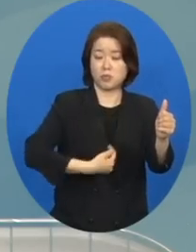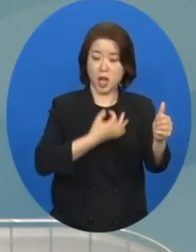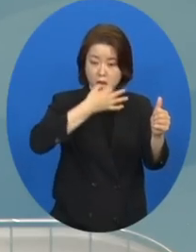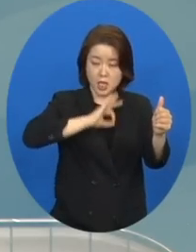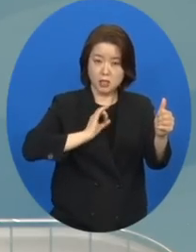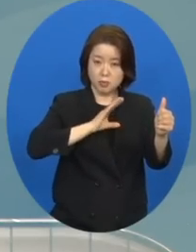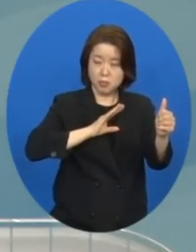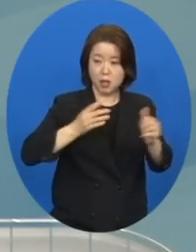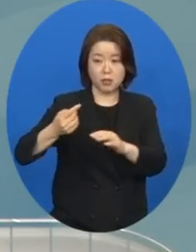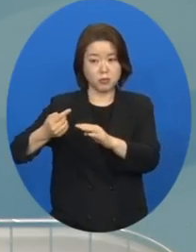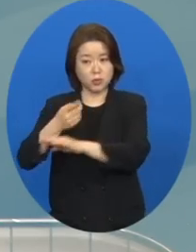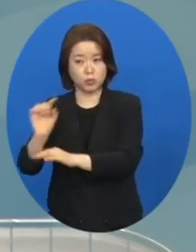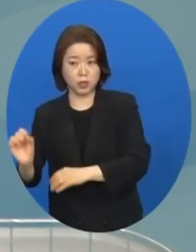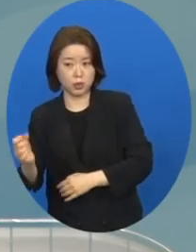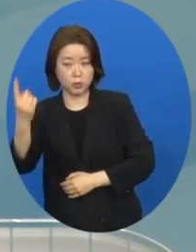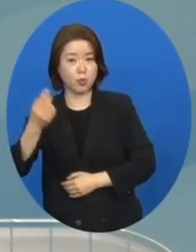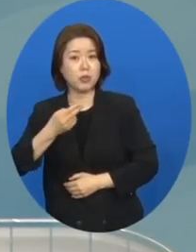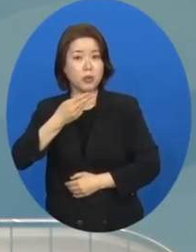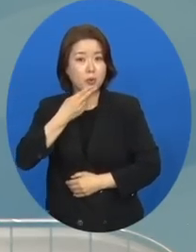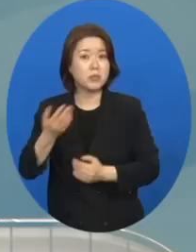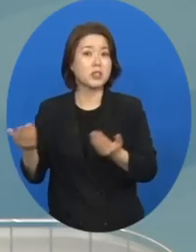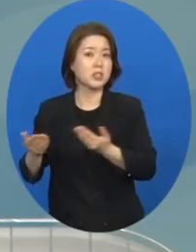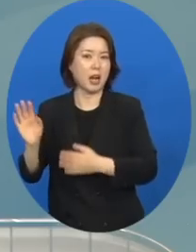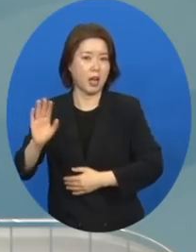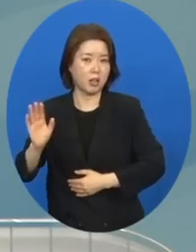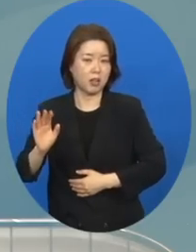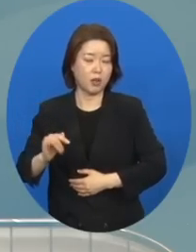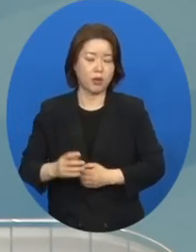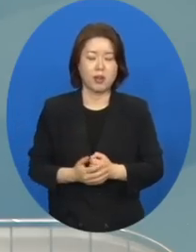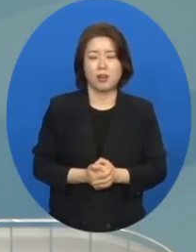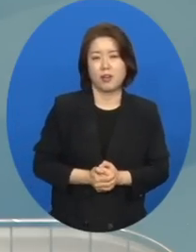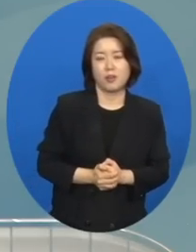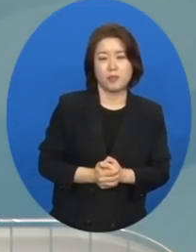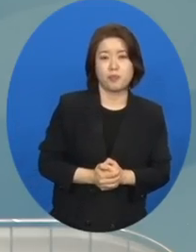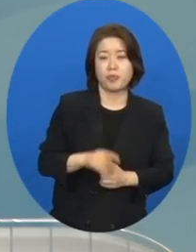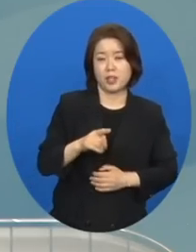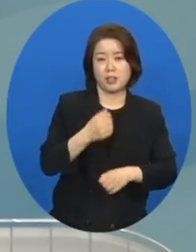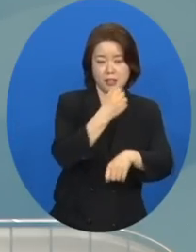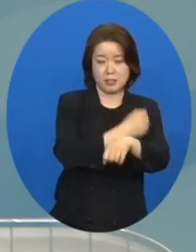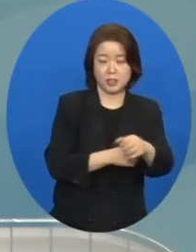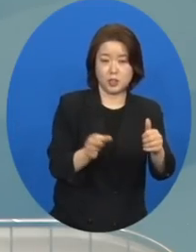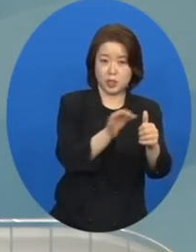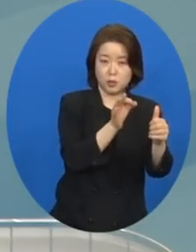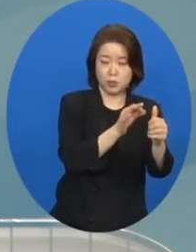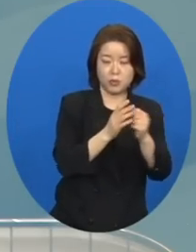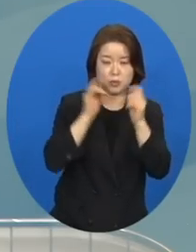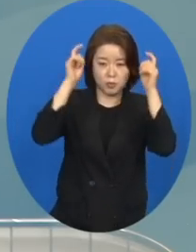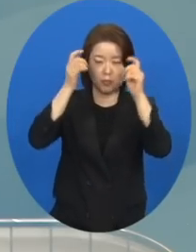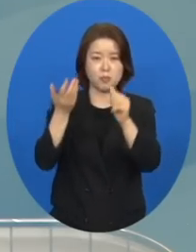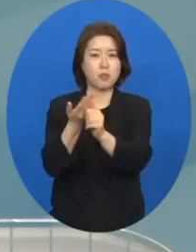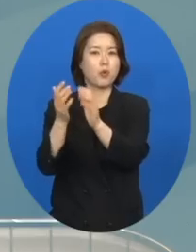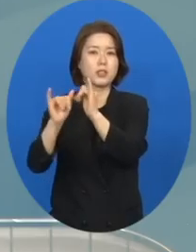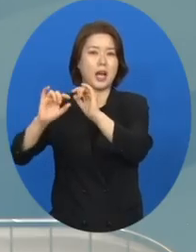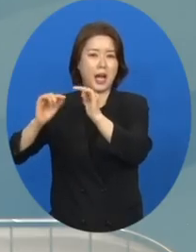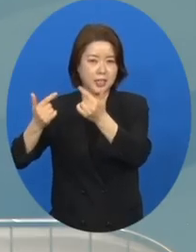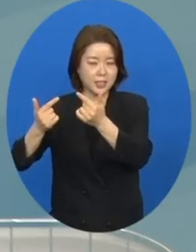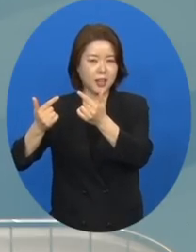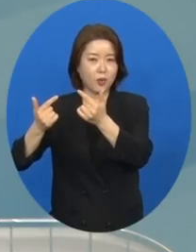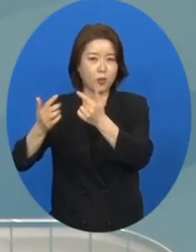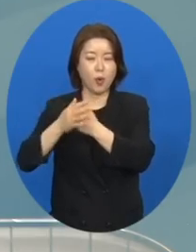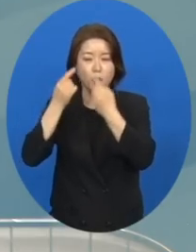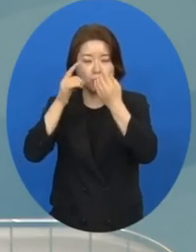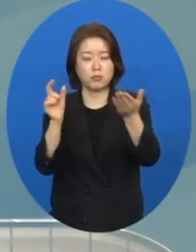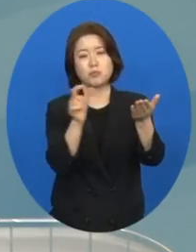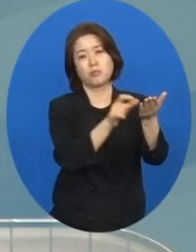동기가 없는 자들 이들이 사건이 예수님은 사건은 목자가 아니라고 어느분 문 의 10 2절의 말씀을